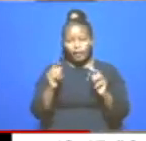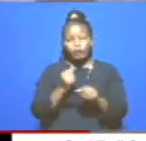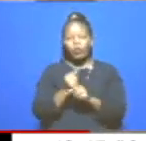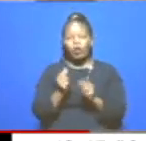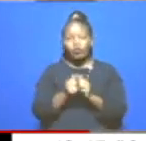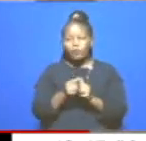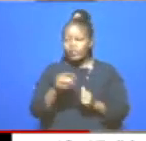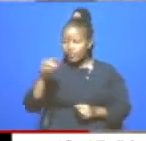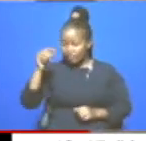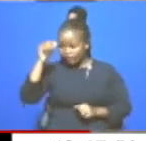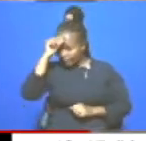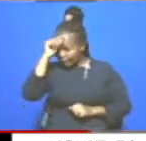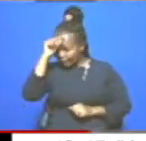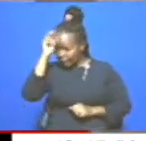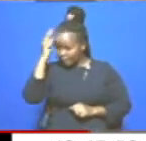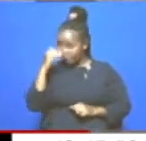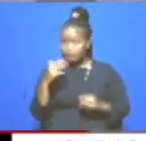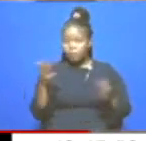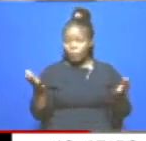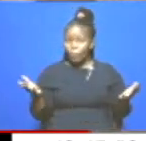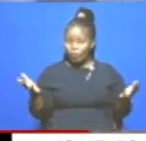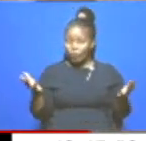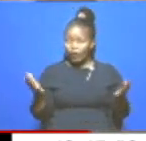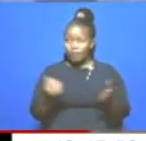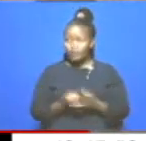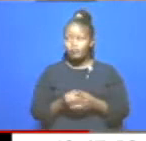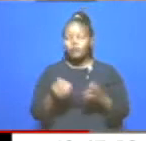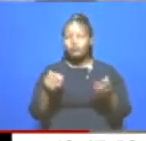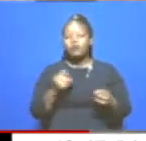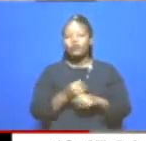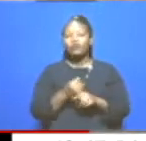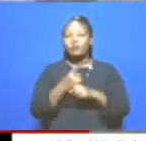kuweza kupata mfadhili ambaye